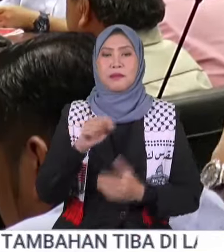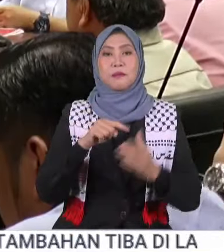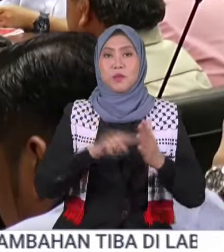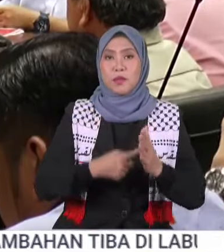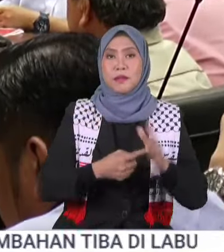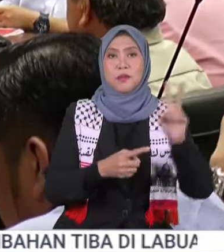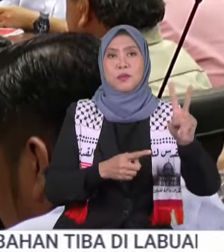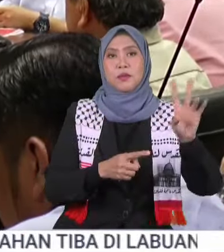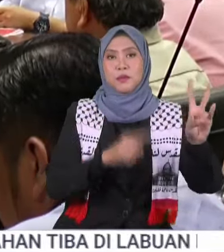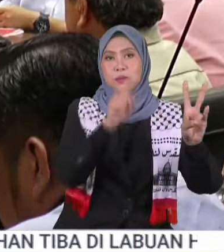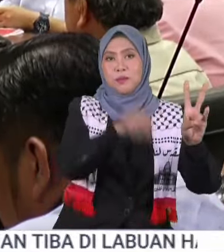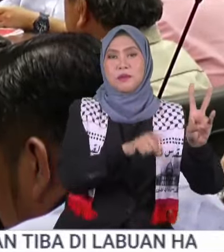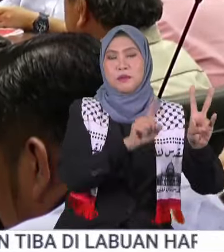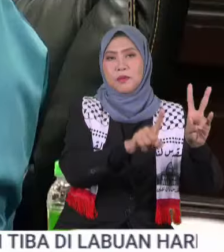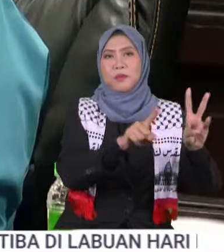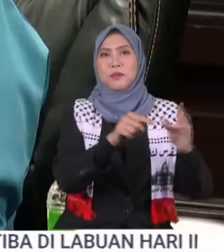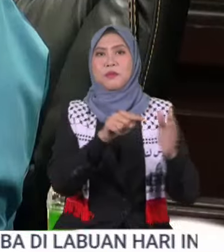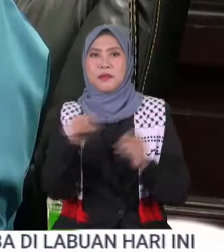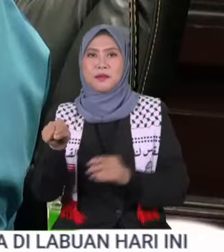Januari hingga 18 Februari